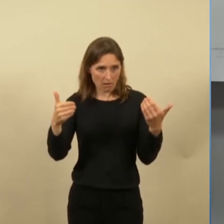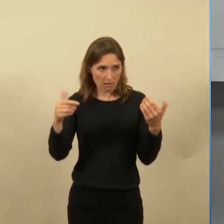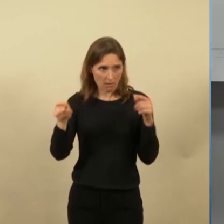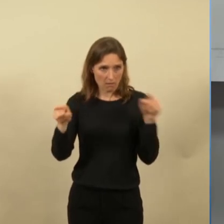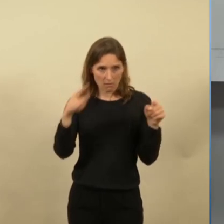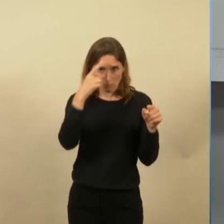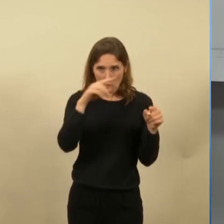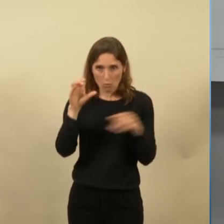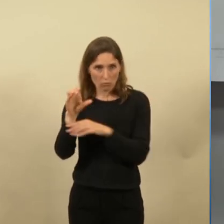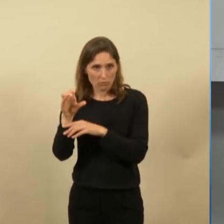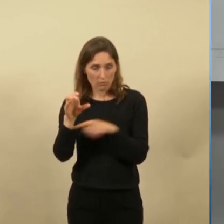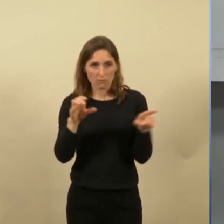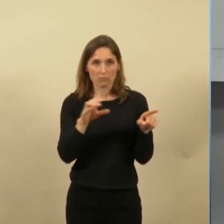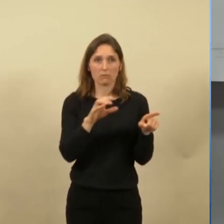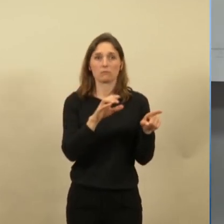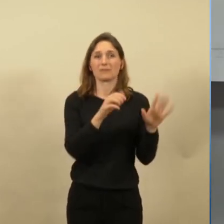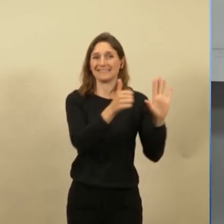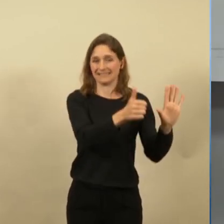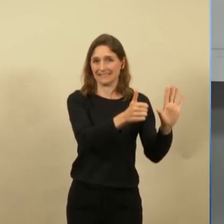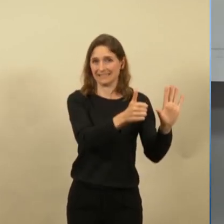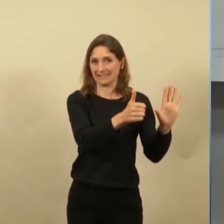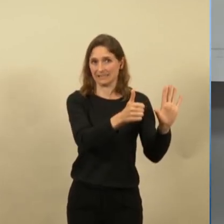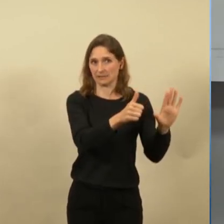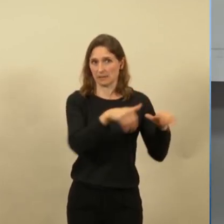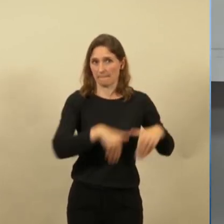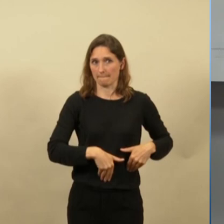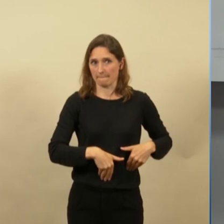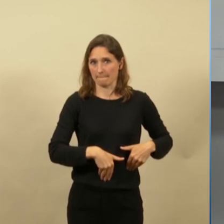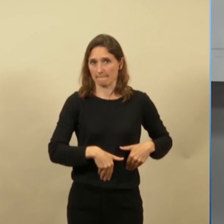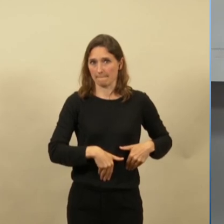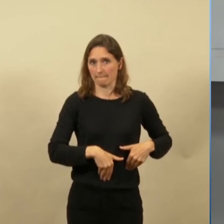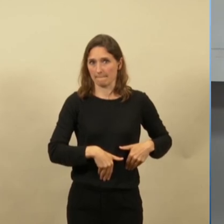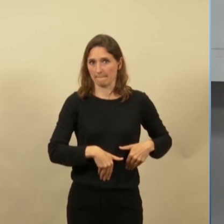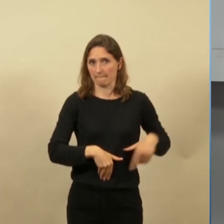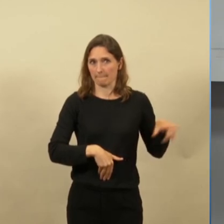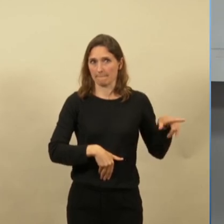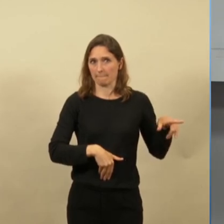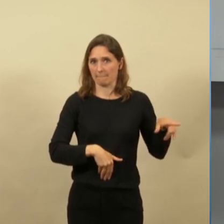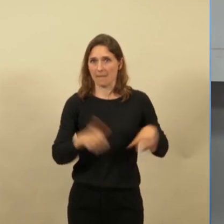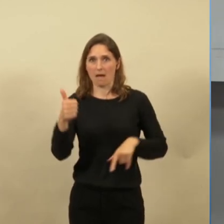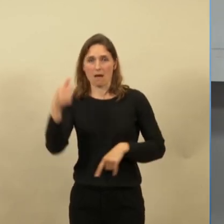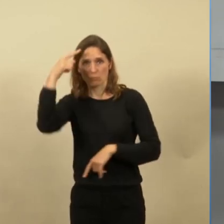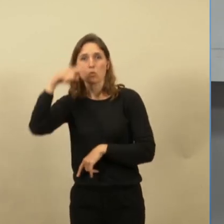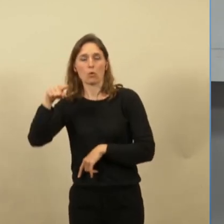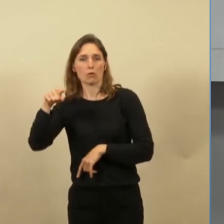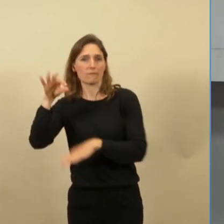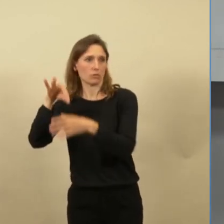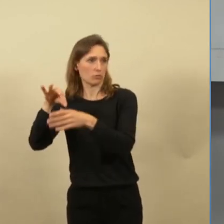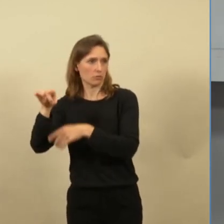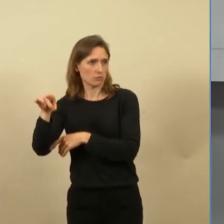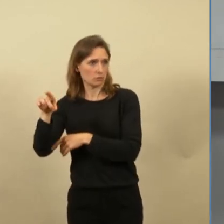pour GDF il y a donc six abstentions si l'abstention et un vote pour ça